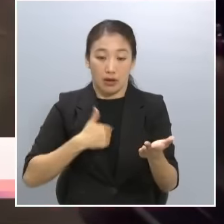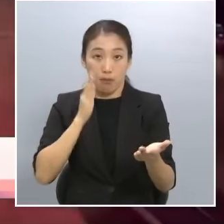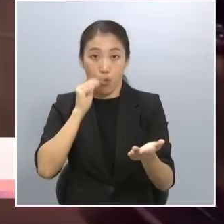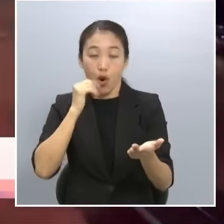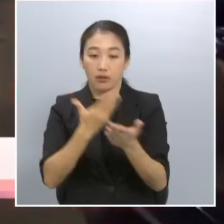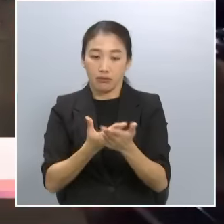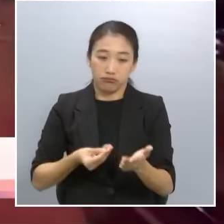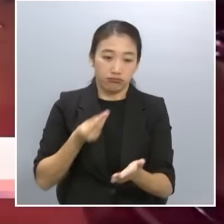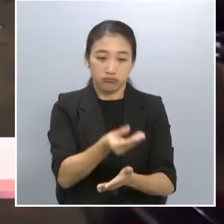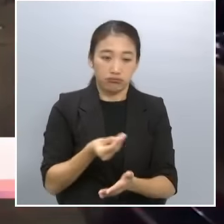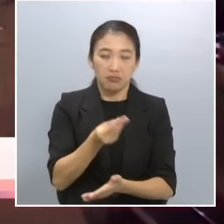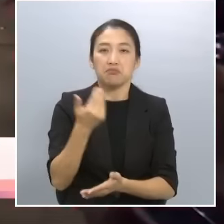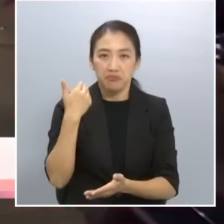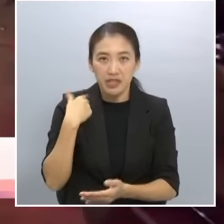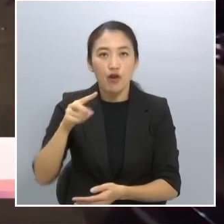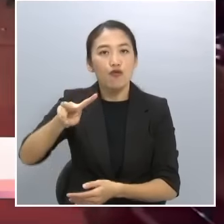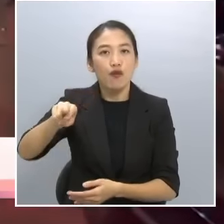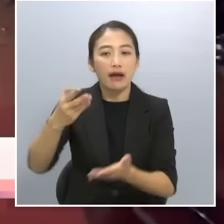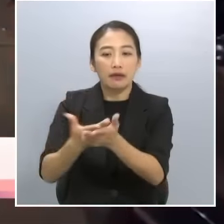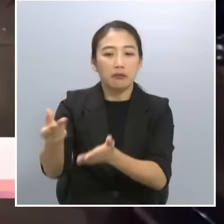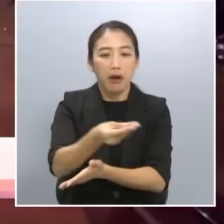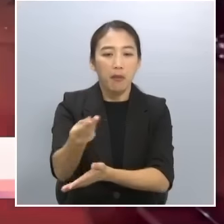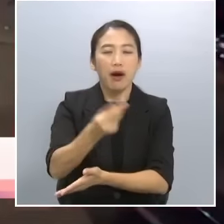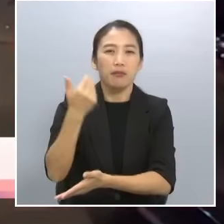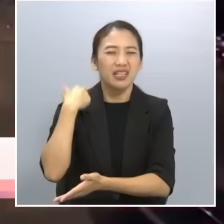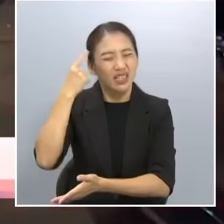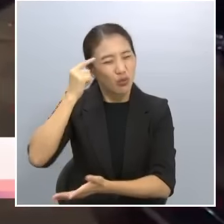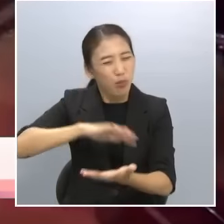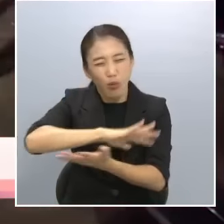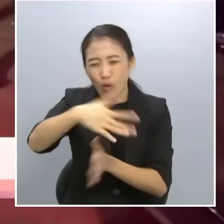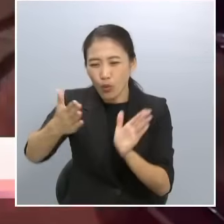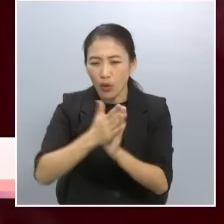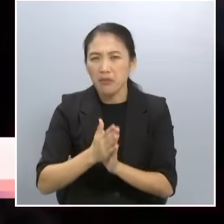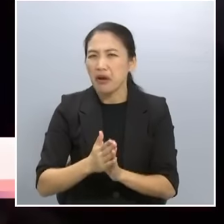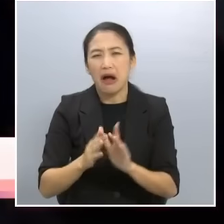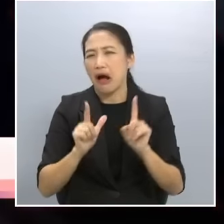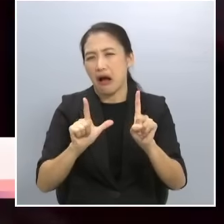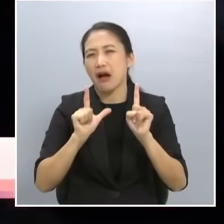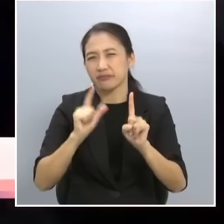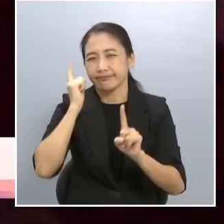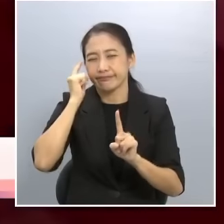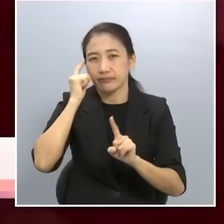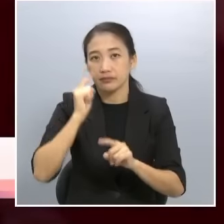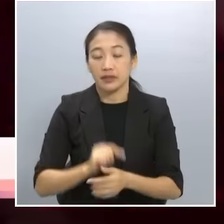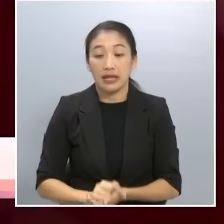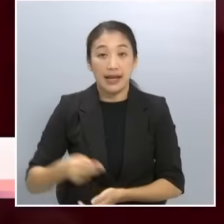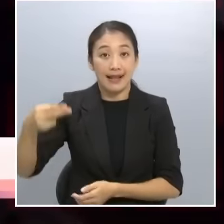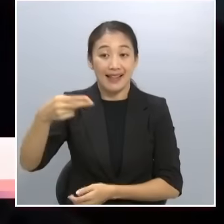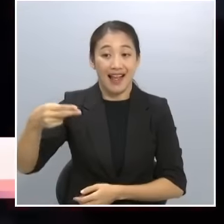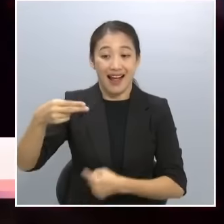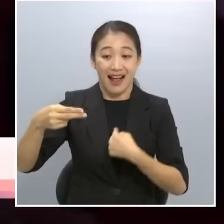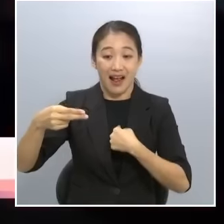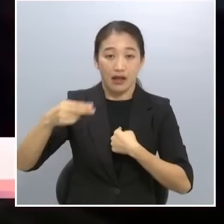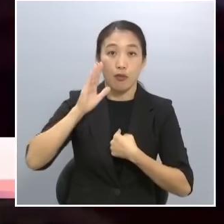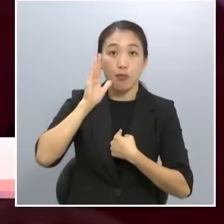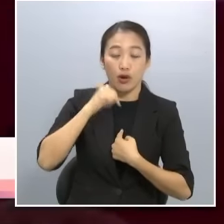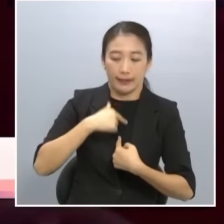ไปอีกรวมๆน่าจะเป็นล้านส่วนหลานพ่ออยากรับไปอยู่ด้วยแต่ไม่รู้ว่าหลานจะไปไหมต